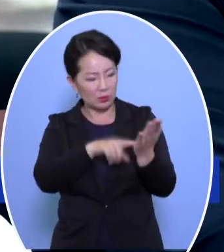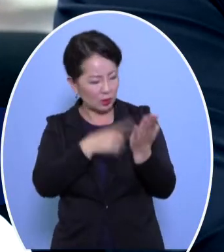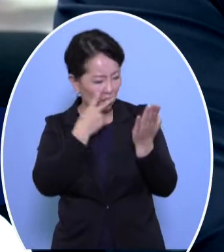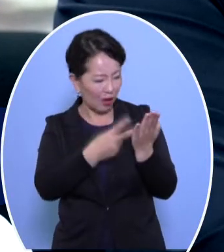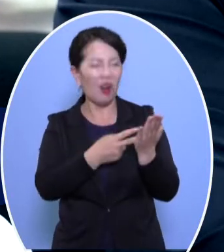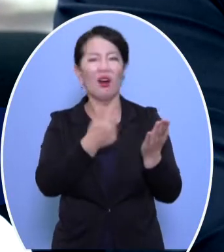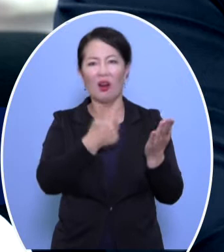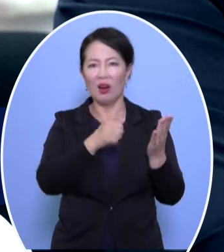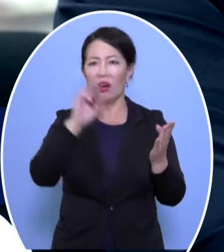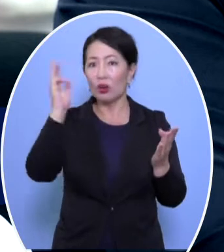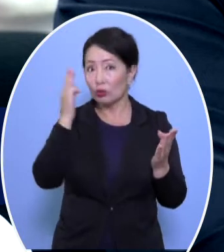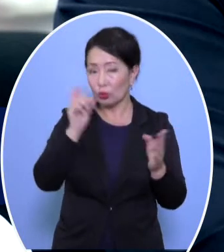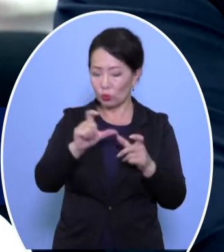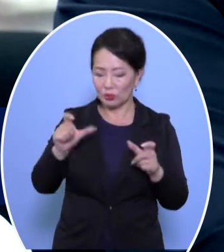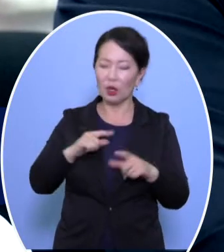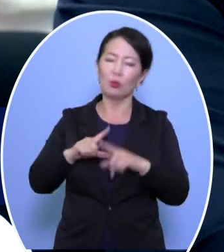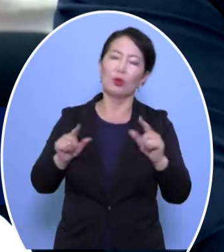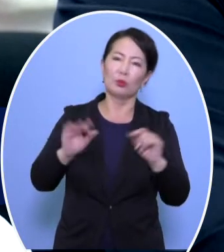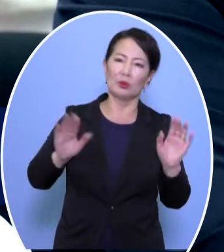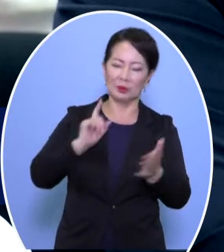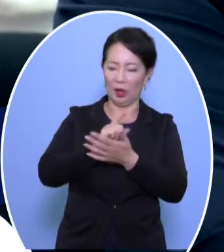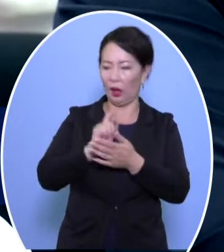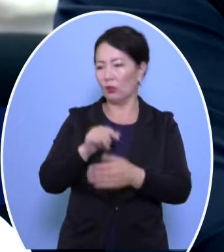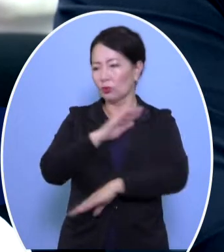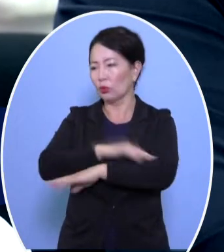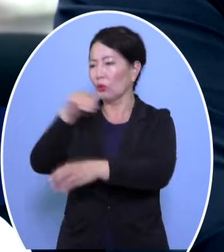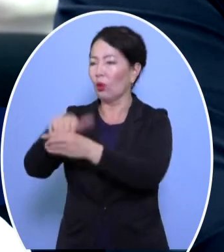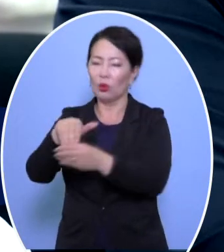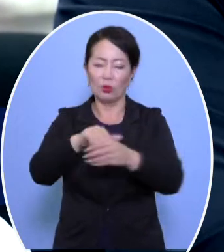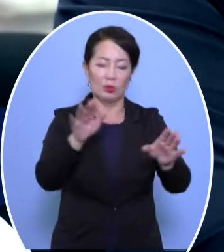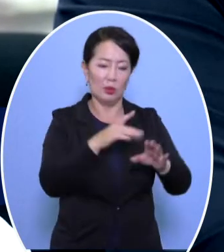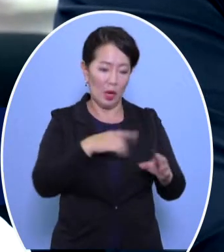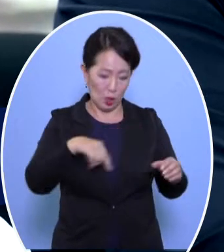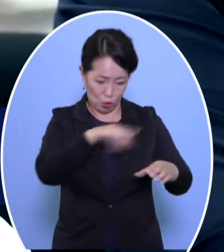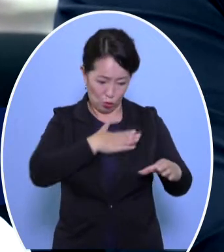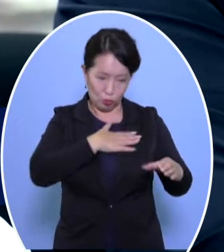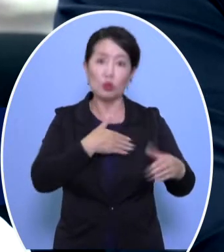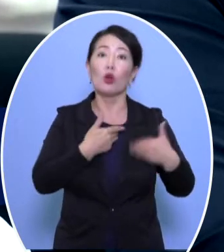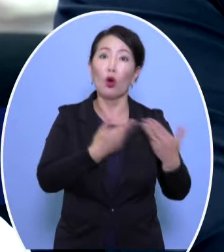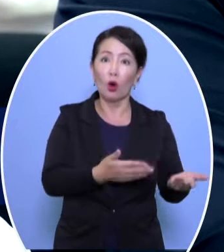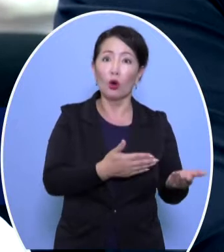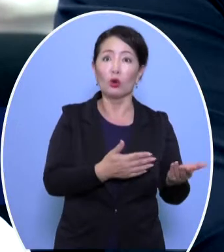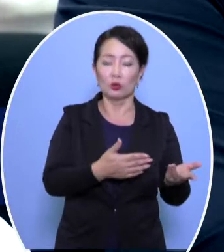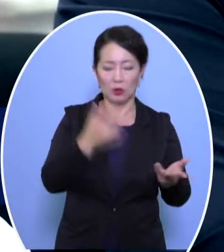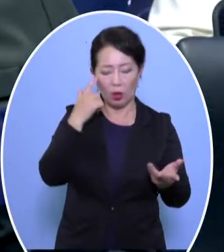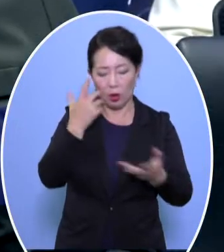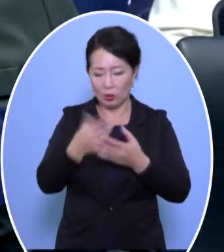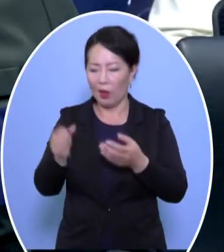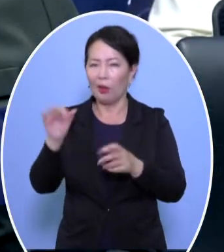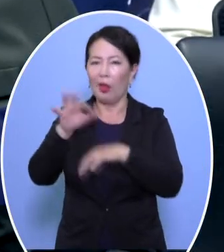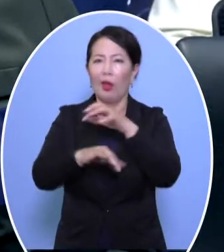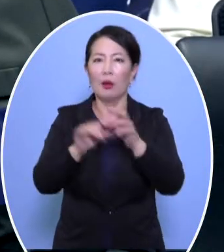эдгэрийг хараад тодорхой хэмжээний хүмүүс за болио хүүхдээ энэ тэнд өгөхө боли харилд нь өгч гэдэг ойлголт төрөхөөр бас энэ ачаал багасаад ирэх